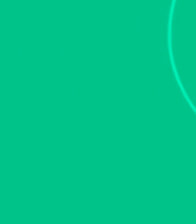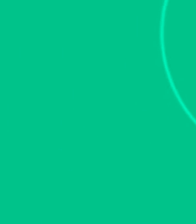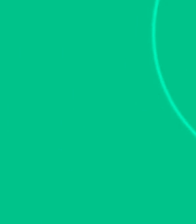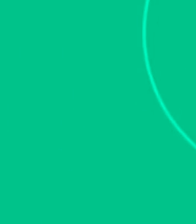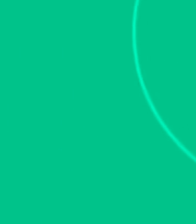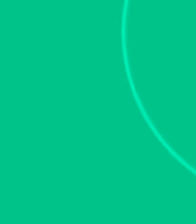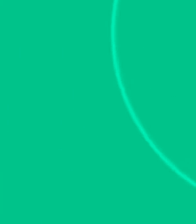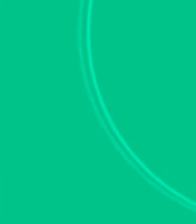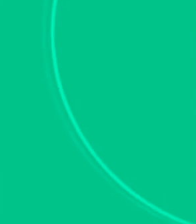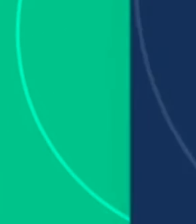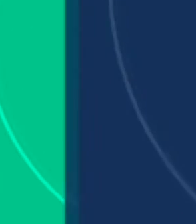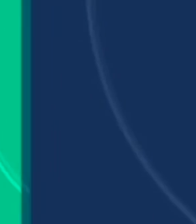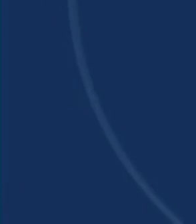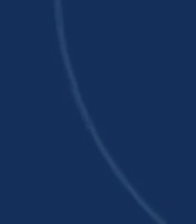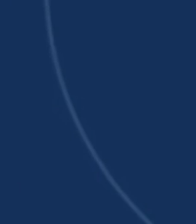Музика